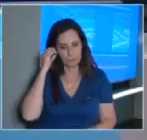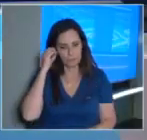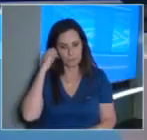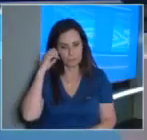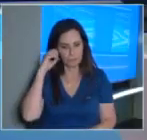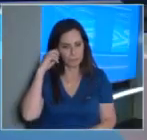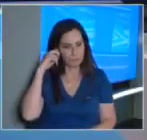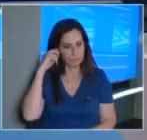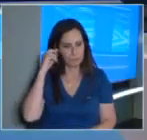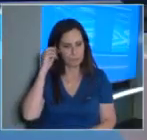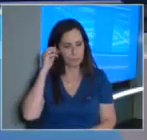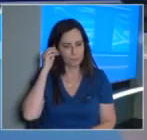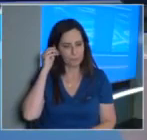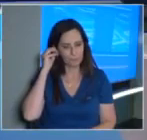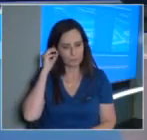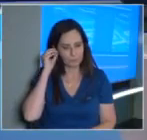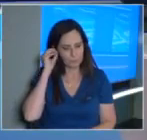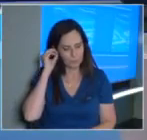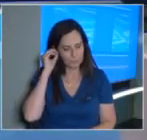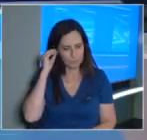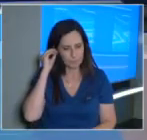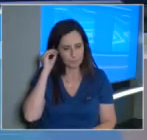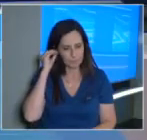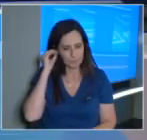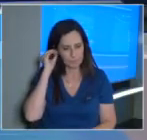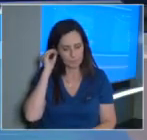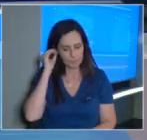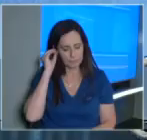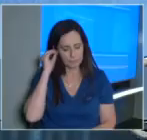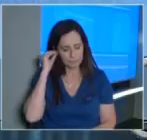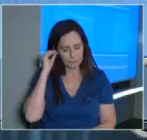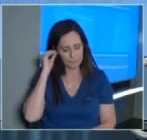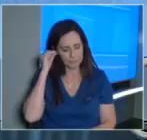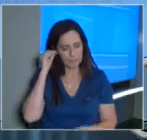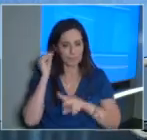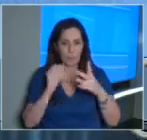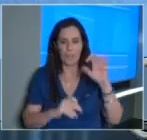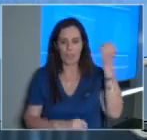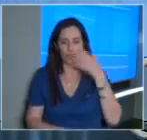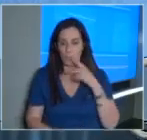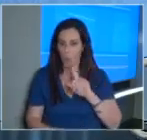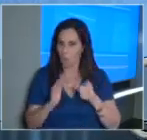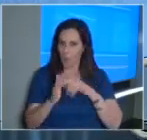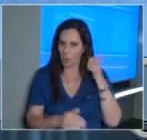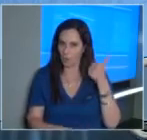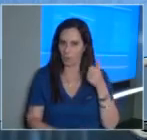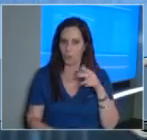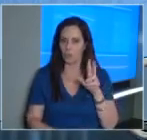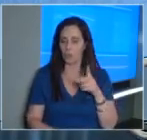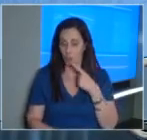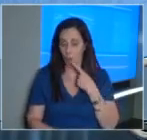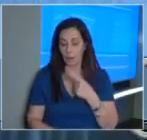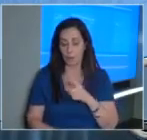וליגאל פלמור, מנהל הקשרים הבינלאומיים של הסוכנות היהודית. שלום. אז בואו תגידו, זו לא הפעם הראשונה שיש